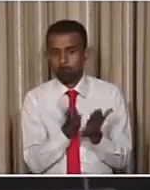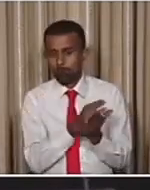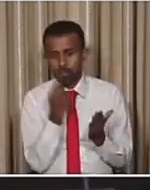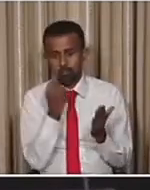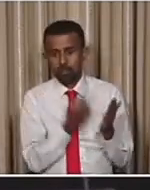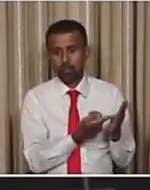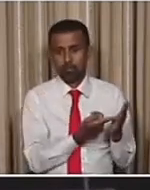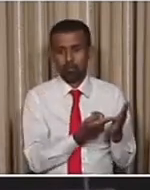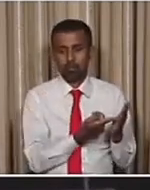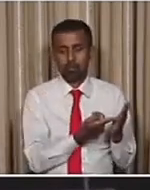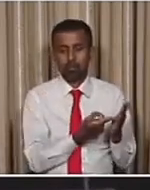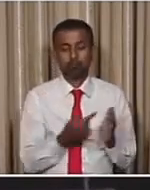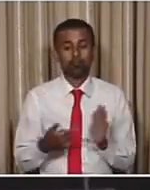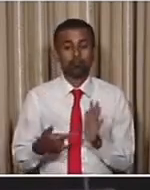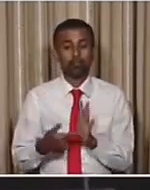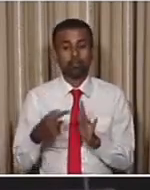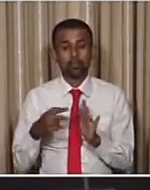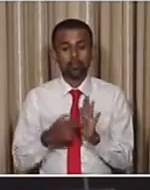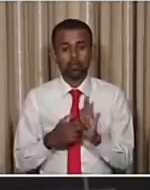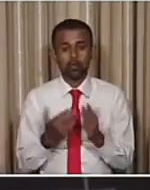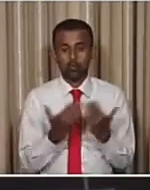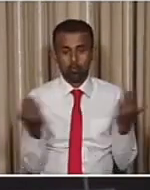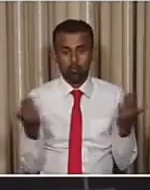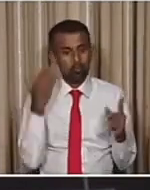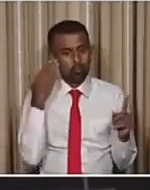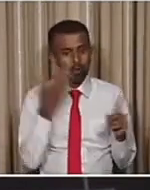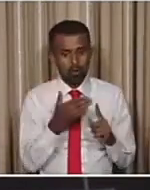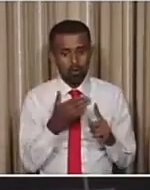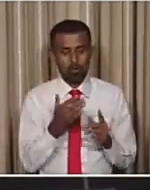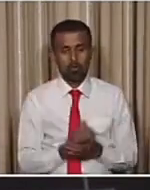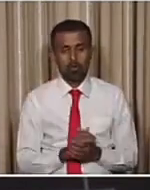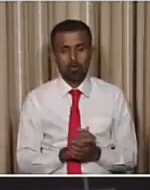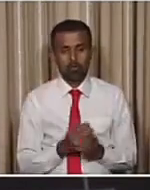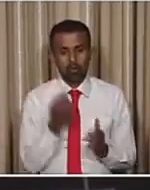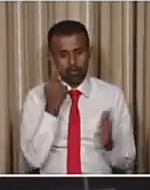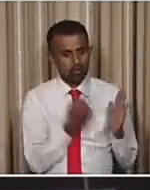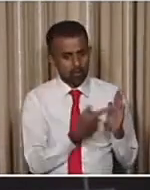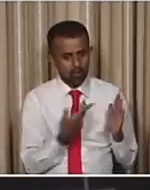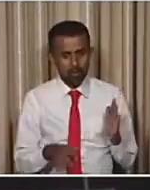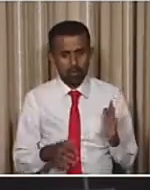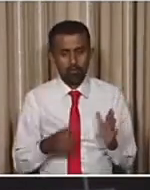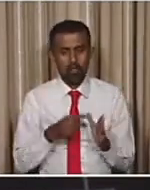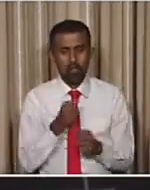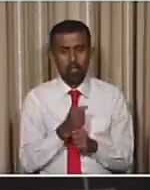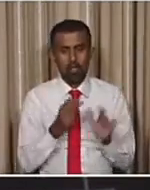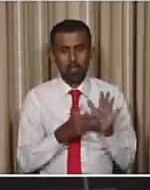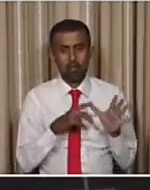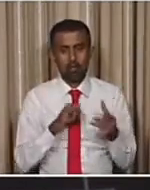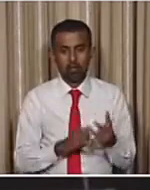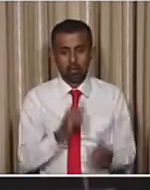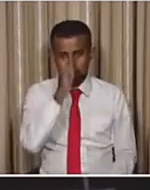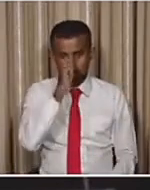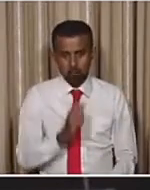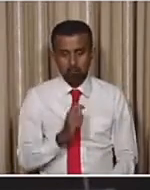இன்னும் தினக்குரல் பத்திரிகைகளை இந்த செய்தியை பார்த்தேன். நேற்றைய தினம் வந்த பத்திரிகை செய்திகளின் அடிப்படையில் அக்னஸ் கெலமாட் அவர் சர்வதேச மன்னிப்பு